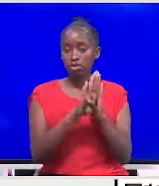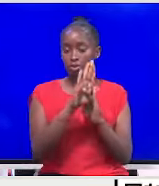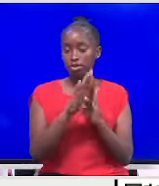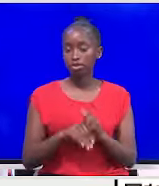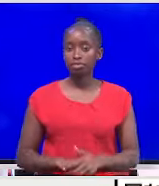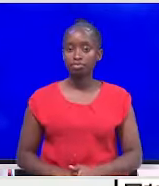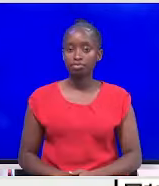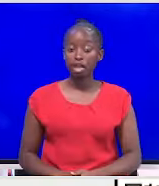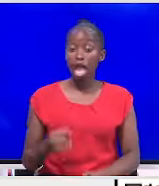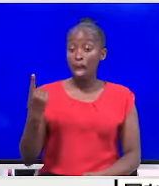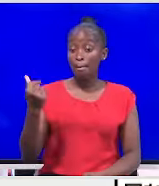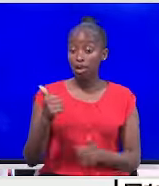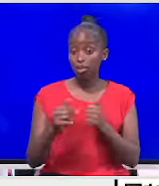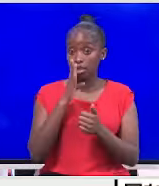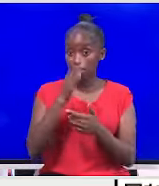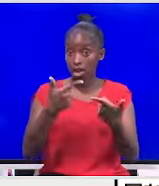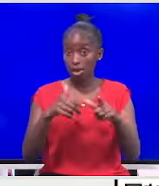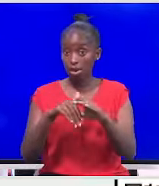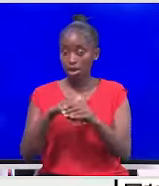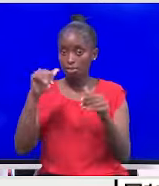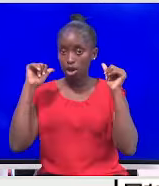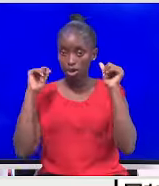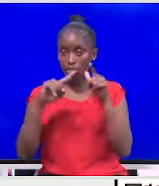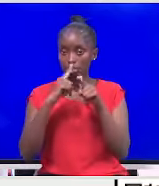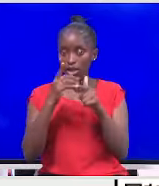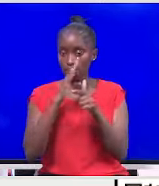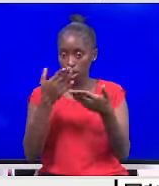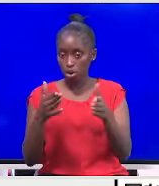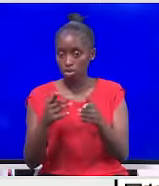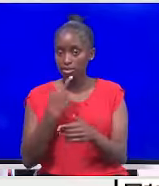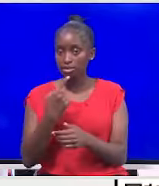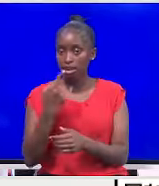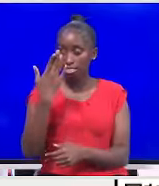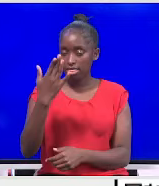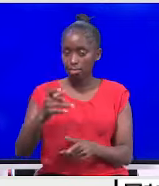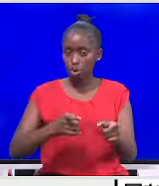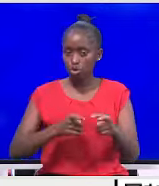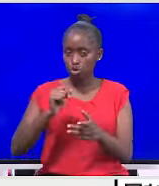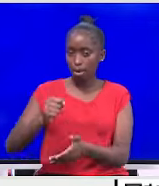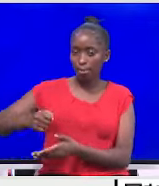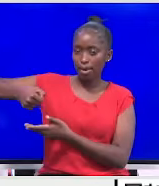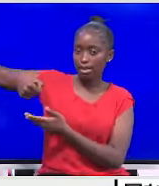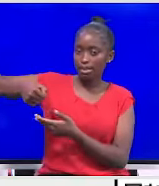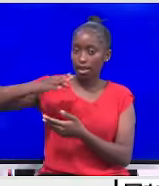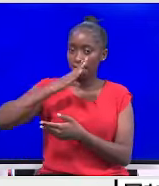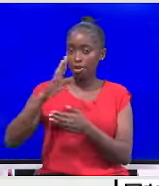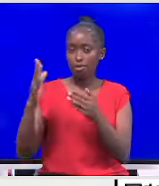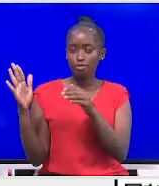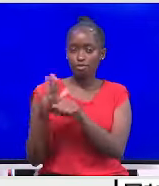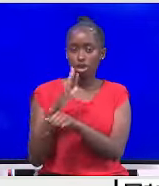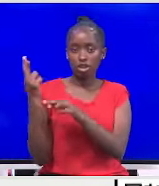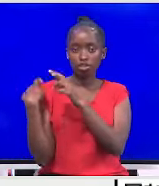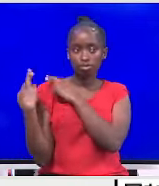ije Meru na ipotee, we are telling the controller of budget, you take full responsibility. Kama mnaona kama tunaonea huyu